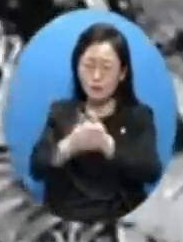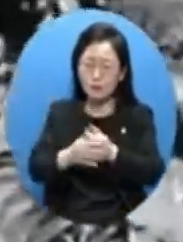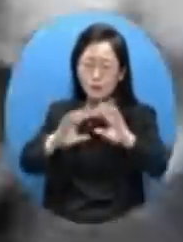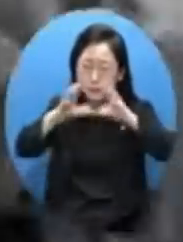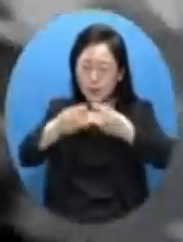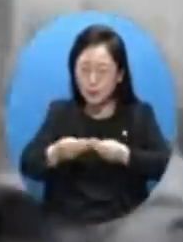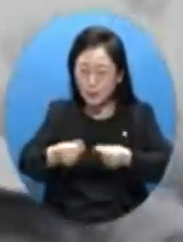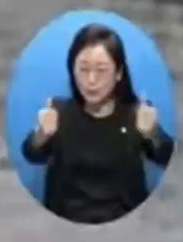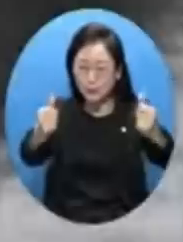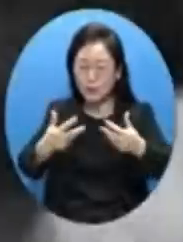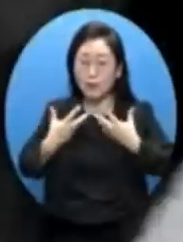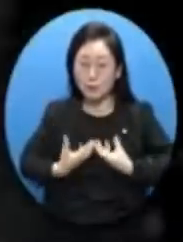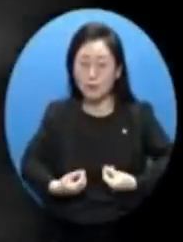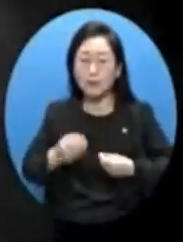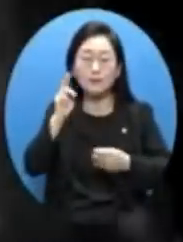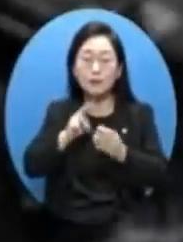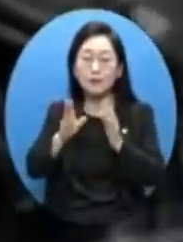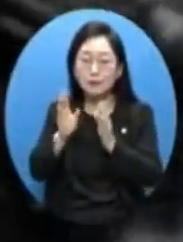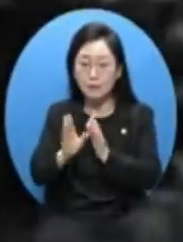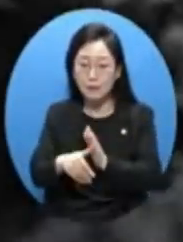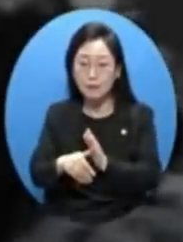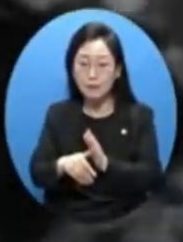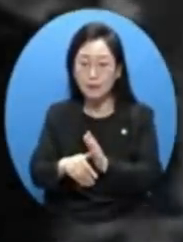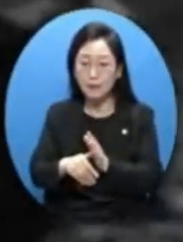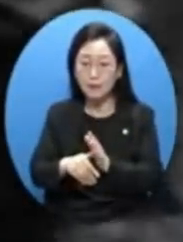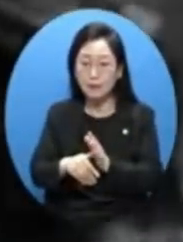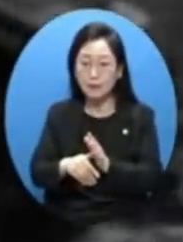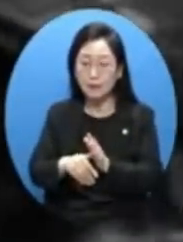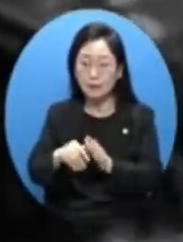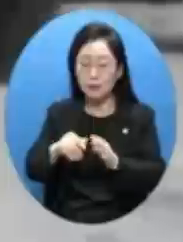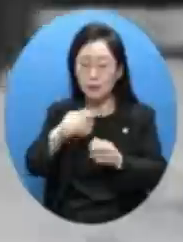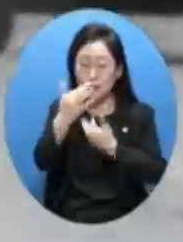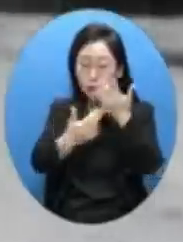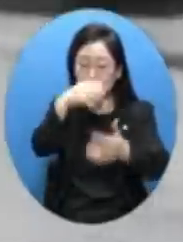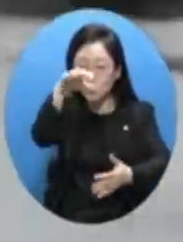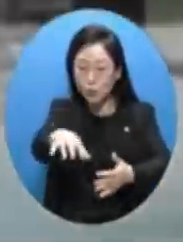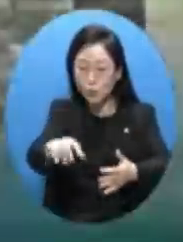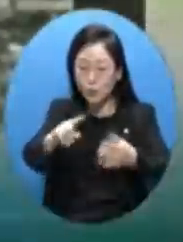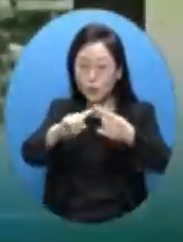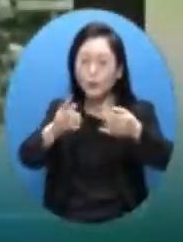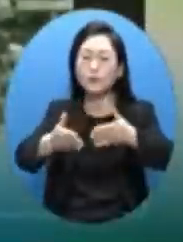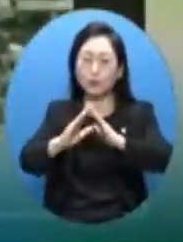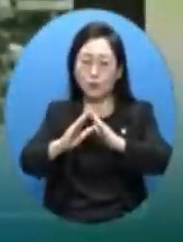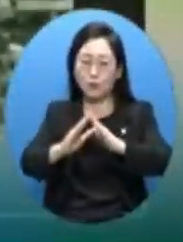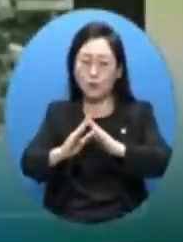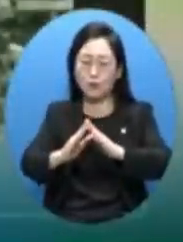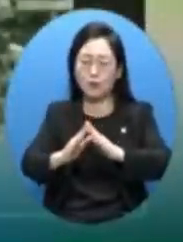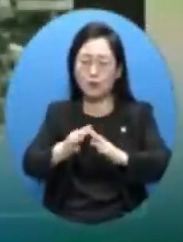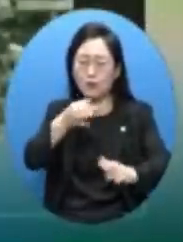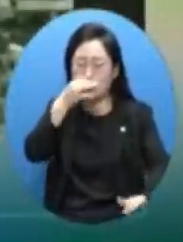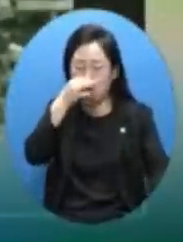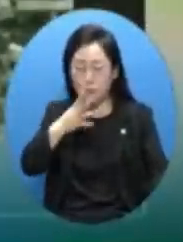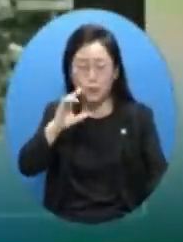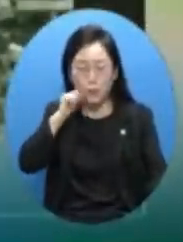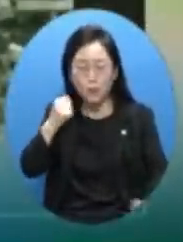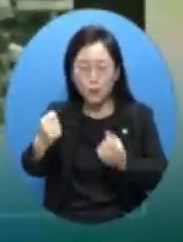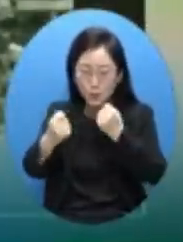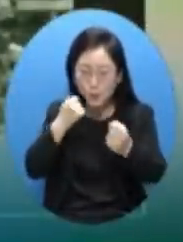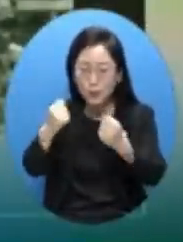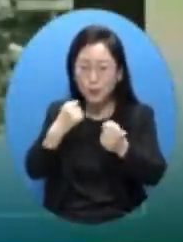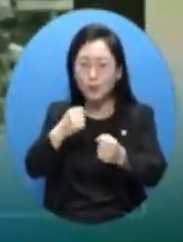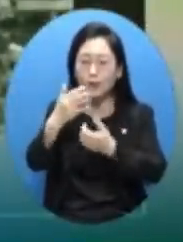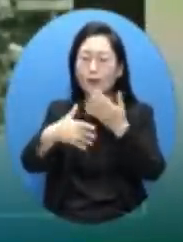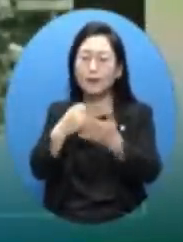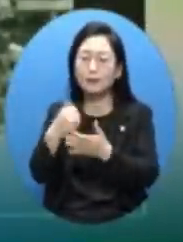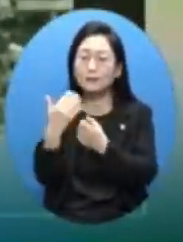절망이 뒤덮이던 이때에 대중의 교회를 세우시고 그 고비고비 힘들고 어려운 시간을 지나게 하시며 하나님의 은혜